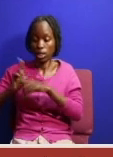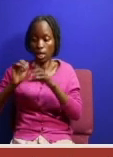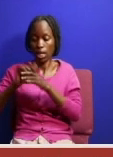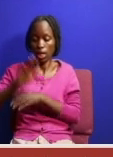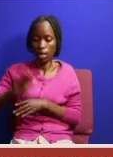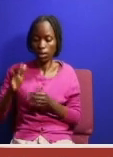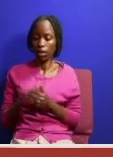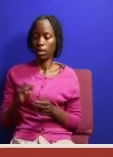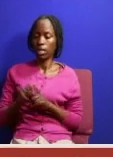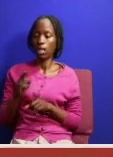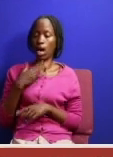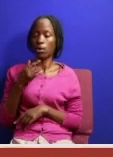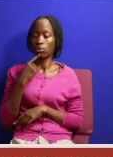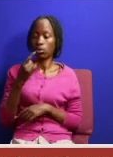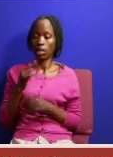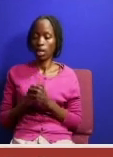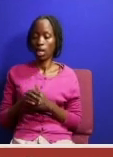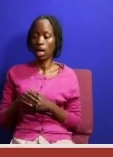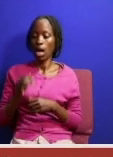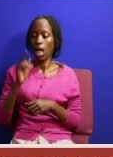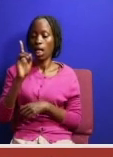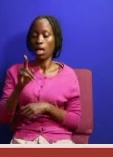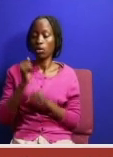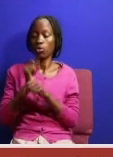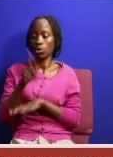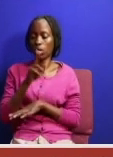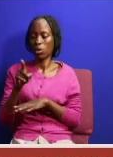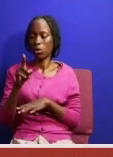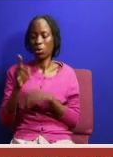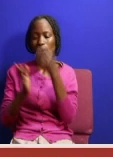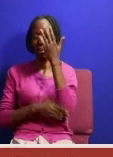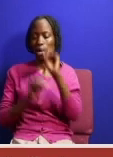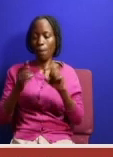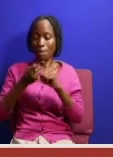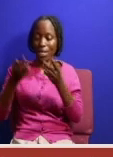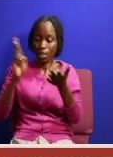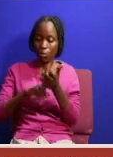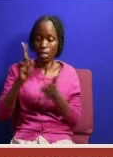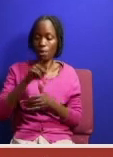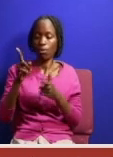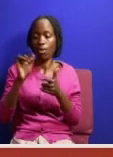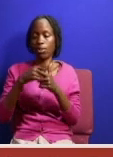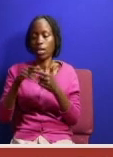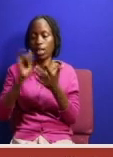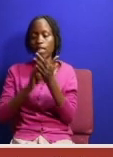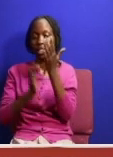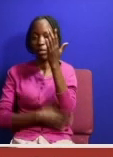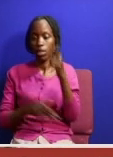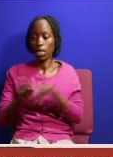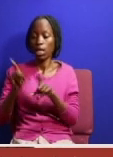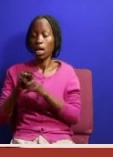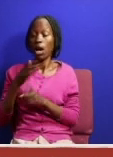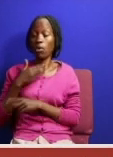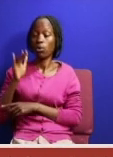area. Mimi nataka niseme hivi, kufanya makosa si makosa, kurudia kosa ndio ni kosa. Naomba